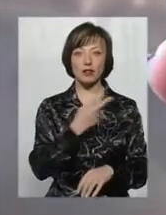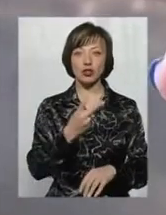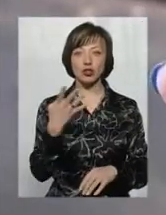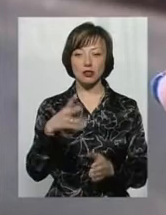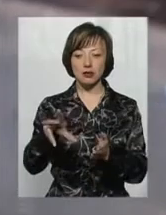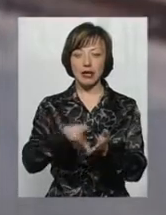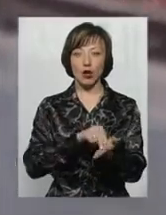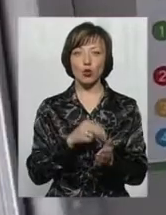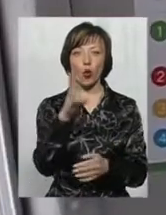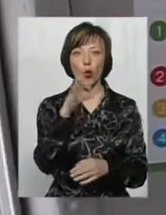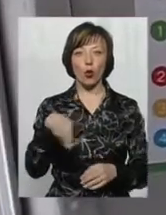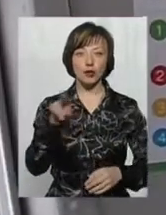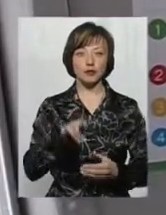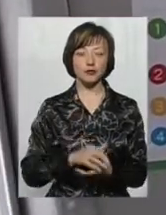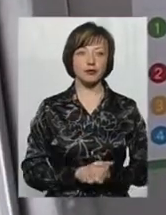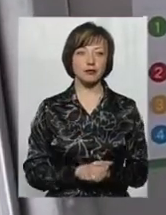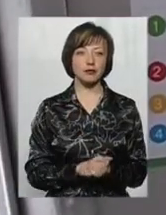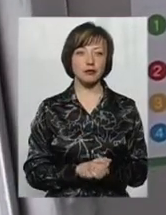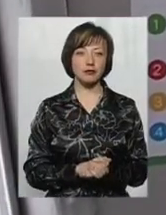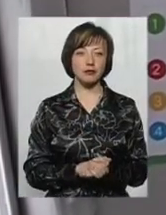сканую QR-код.